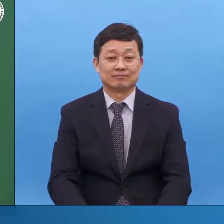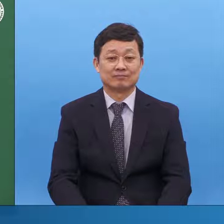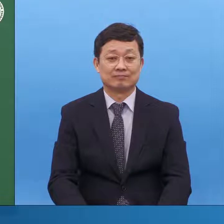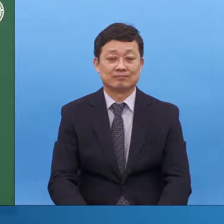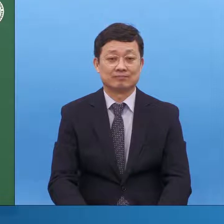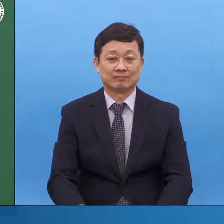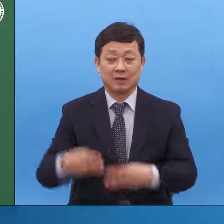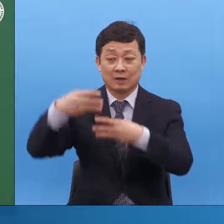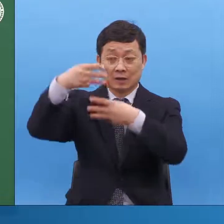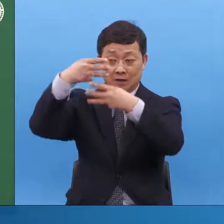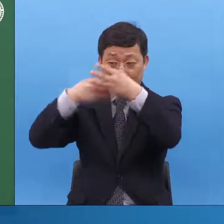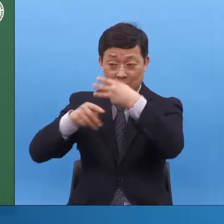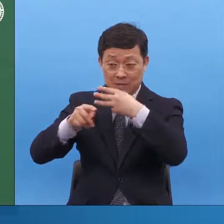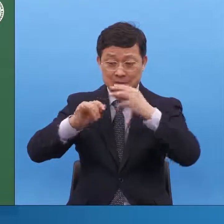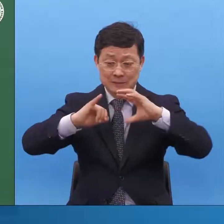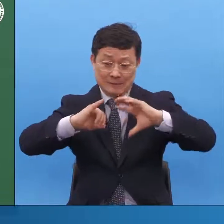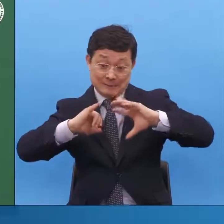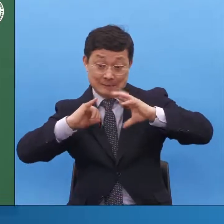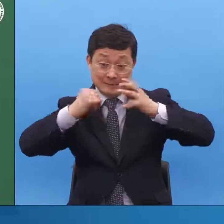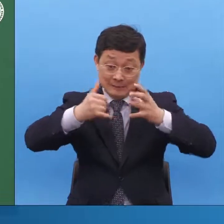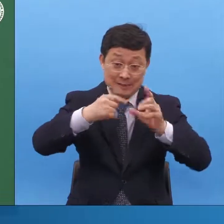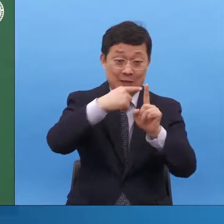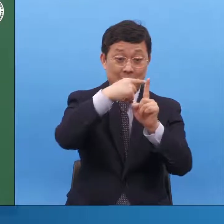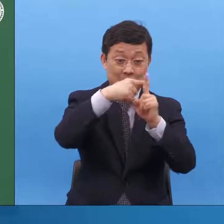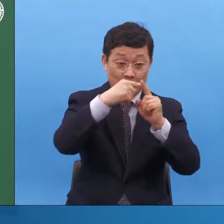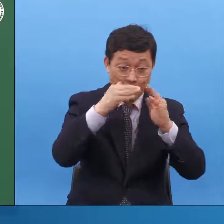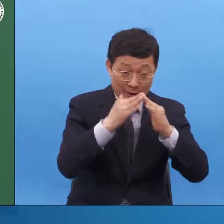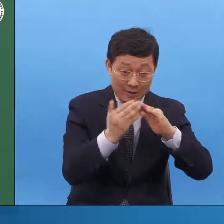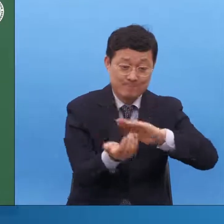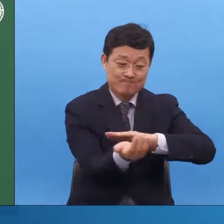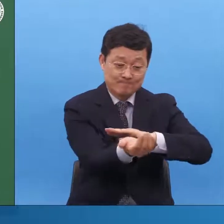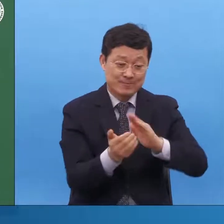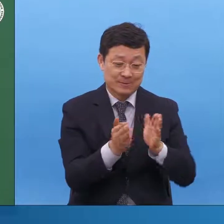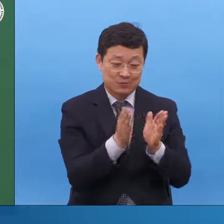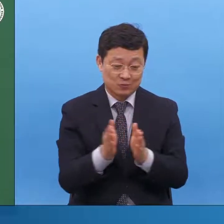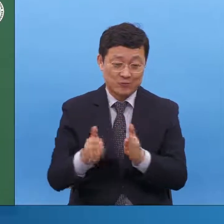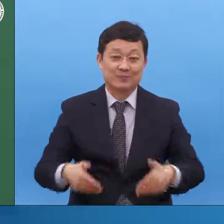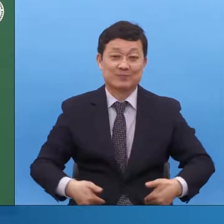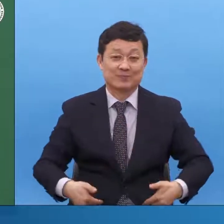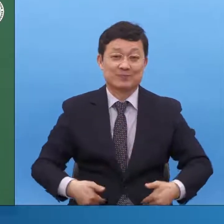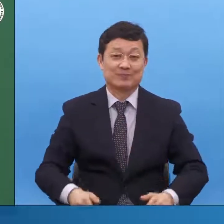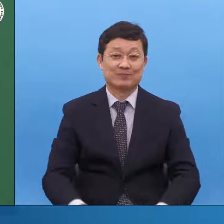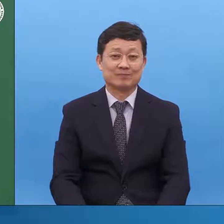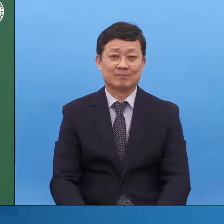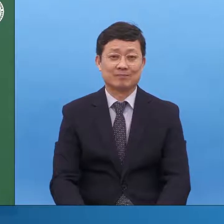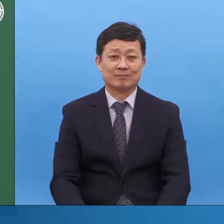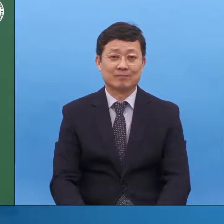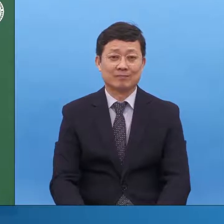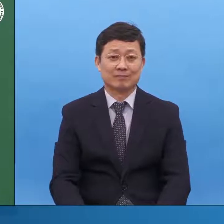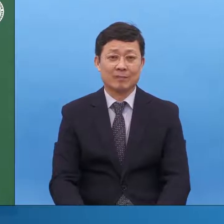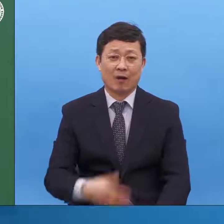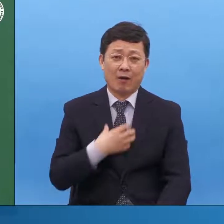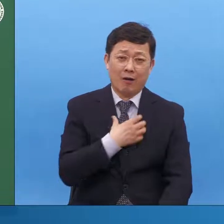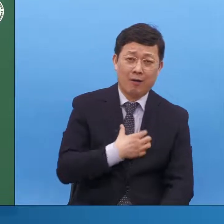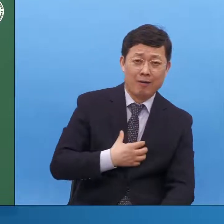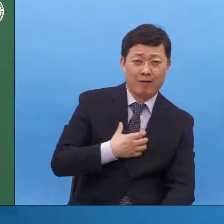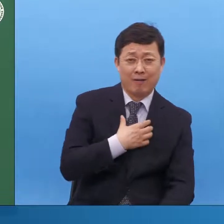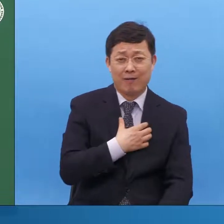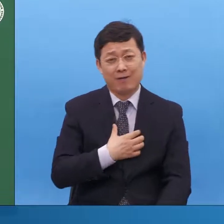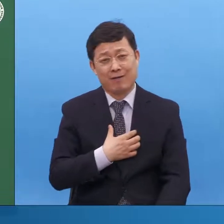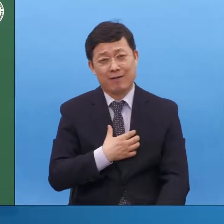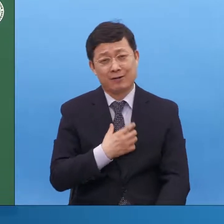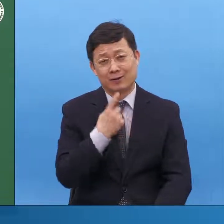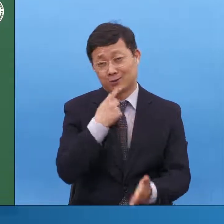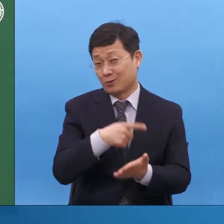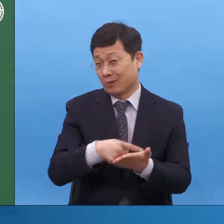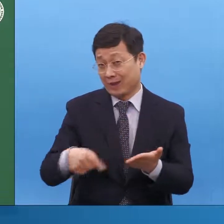렘들은 세계교회 준비해야 돼요. And for our remnants, you must prepare for the world church. 자꾸 걱정을 해 손해 보는데 여러분